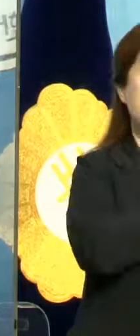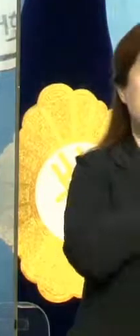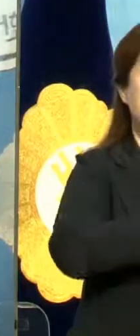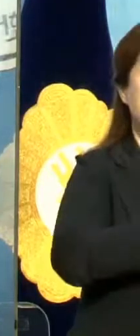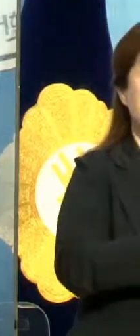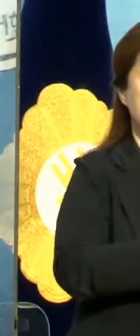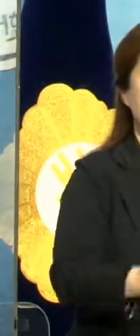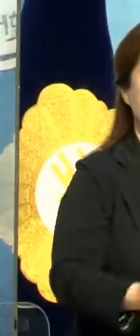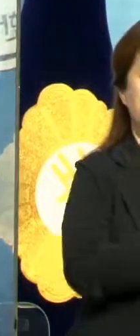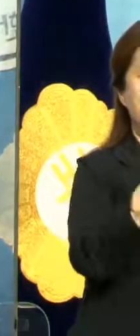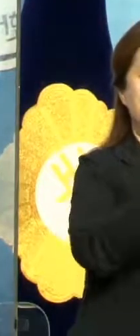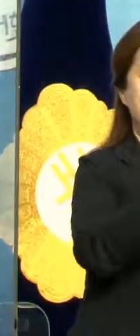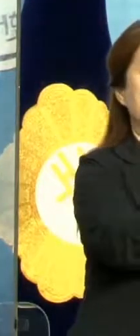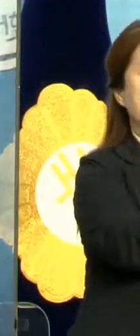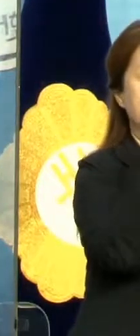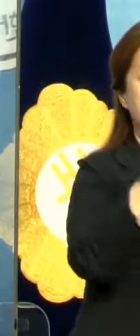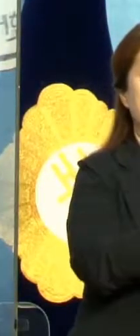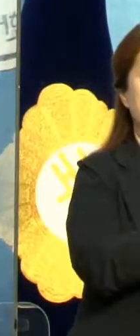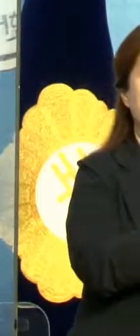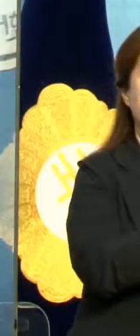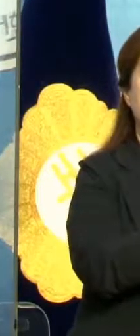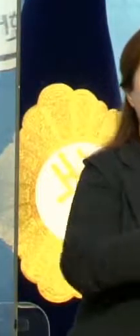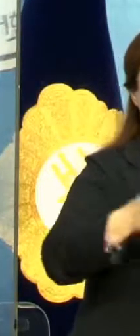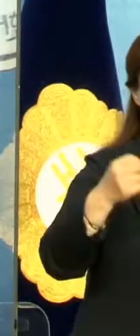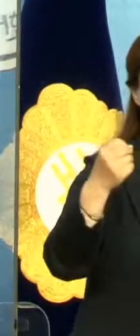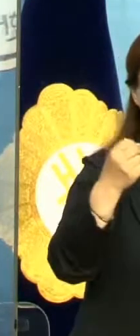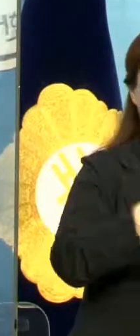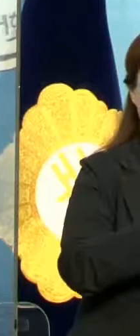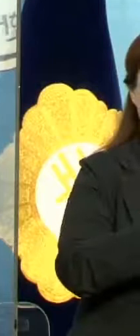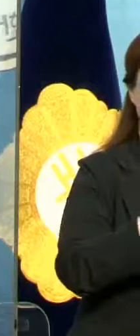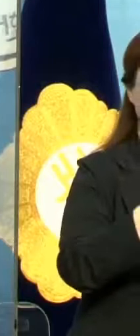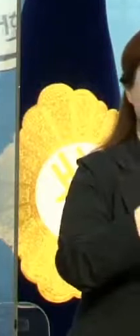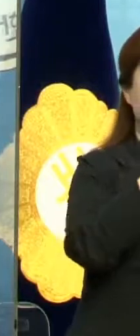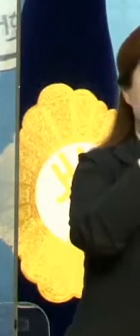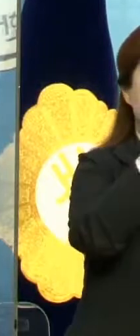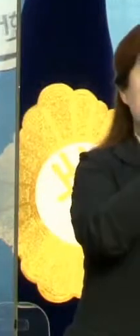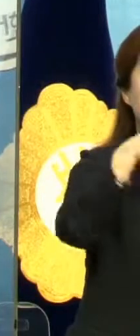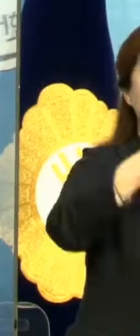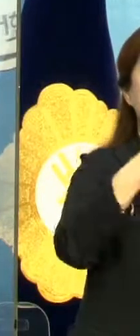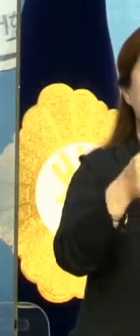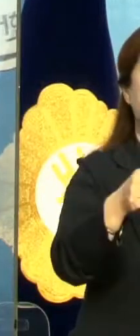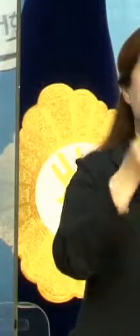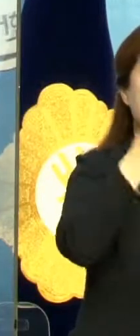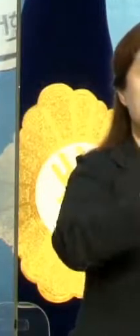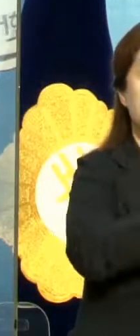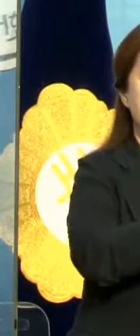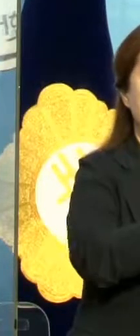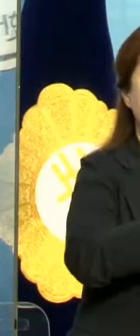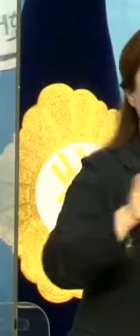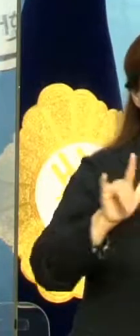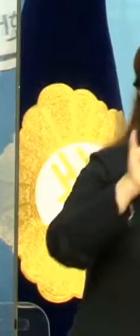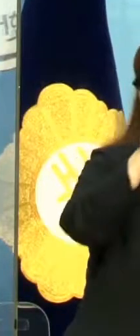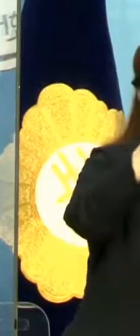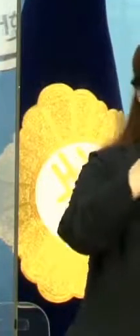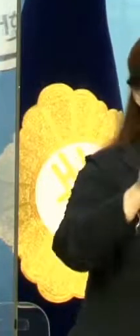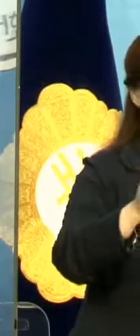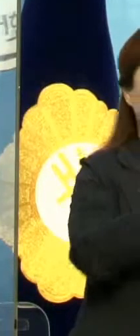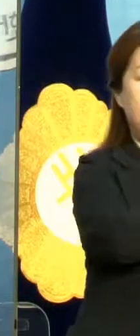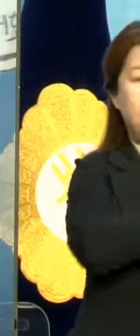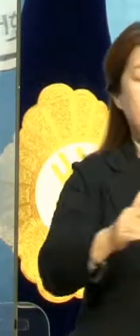최고위원회에서 제명을 했습니다 그리고 또 이스터 창업 항공 창업주 로 대당 해고와 임금 채